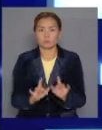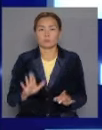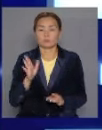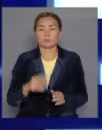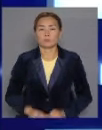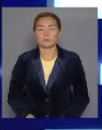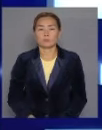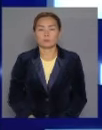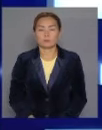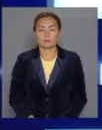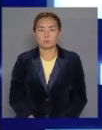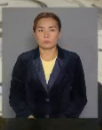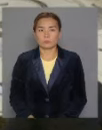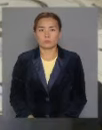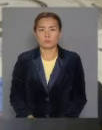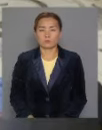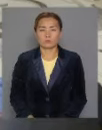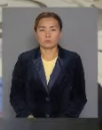сюжете.